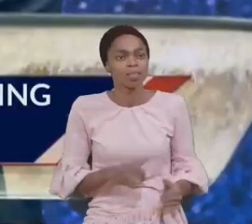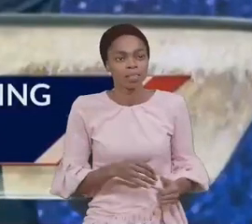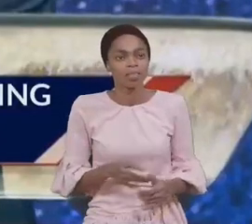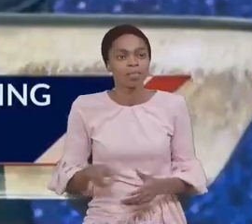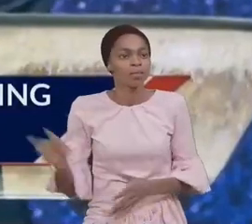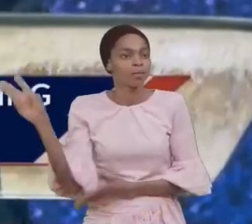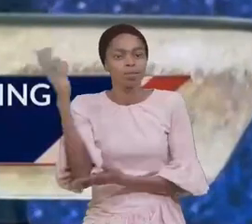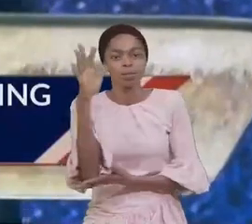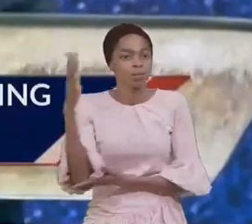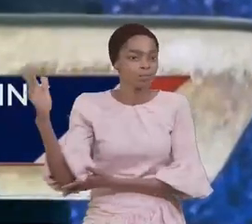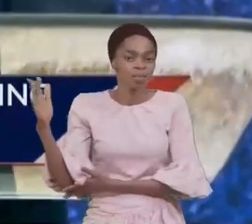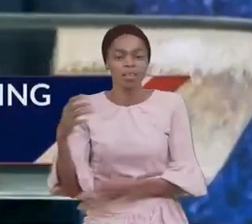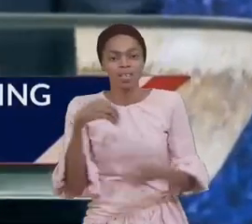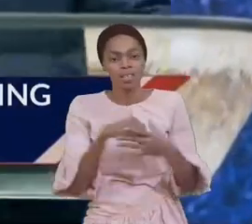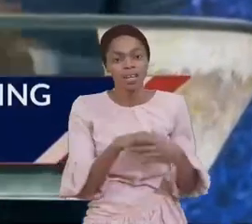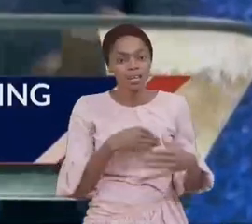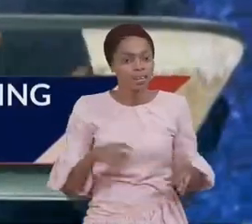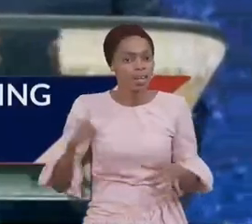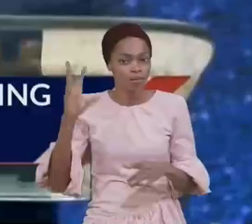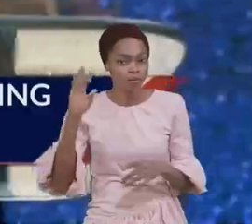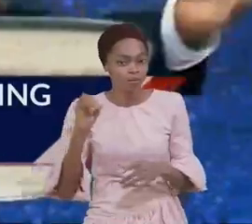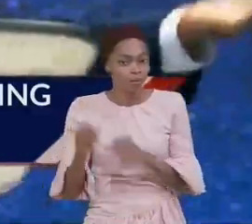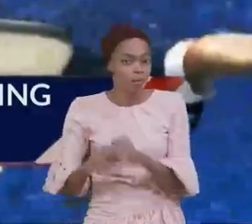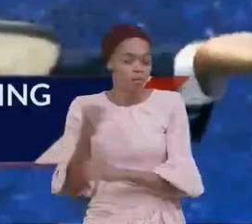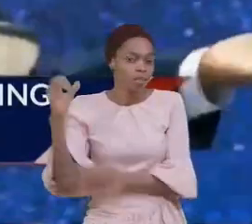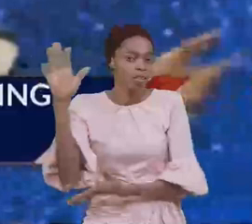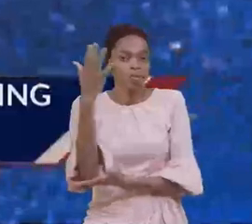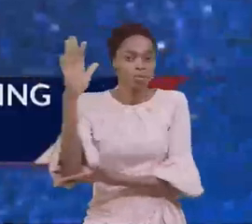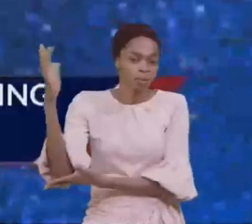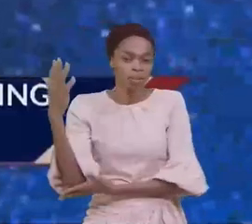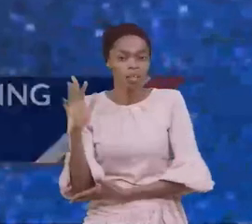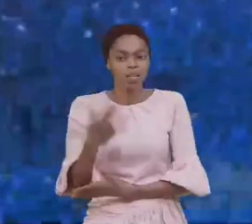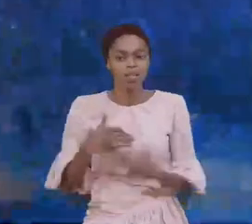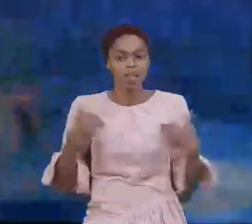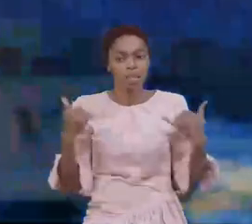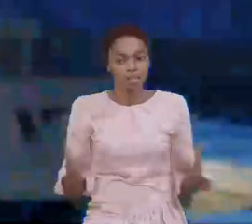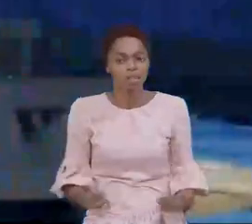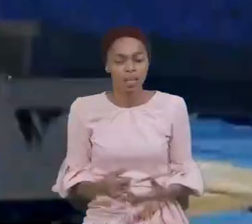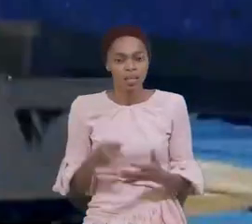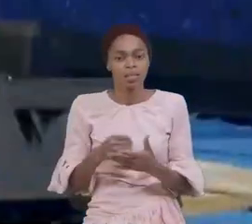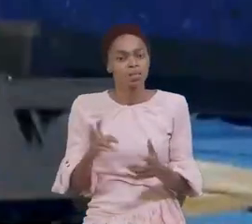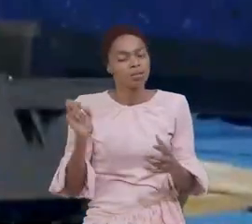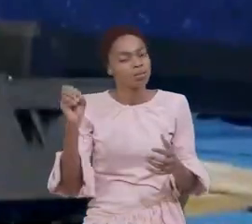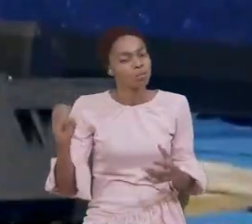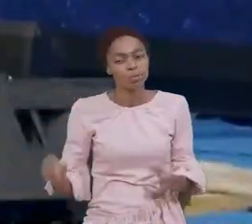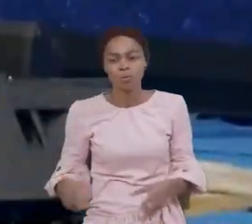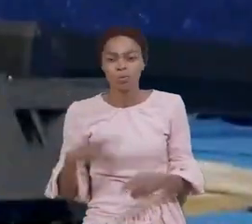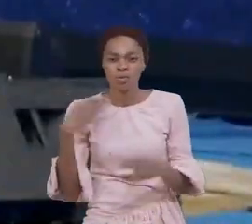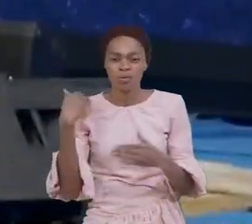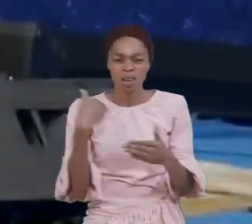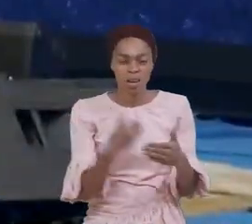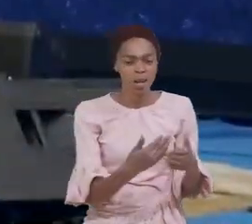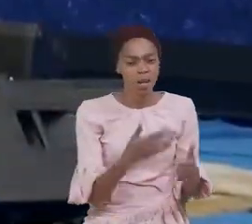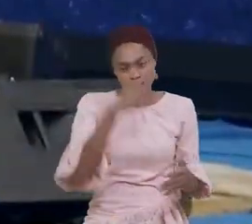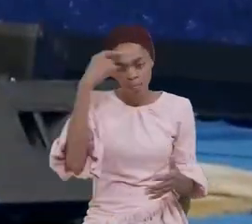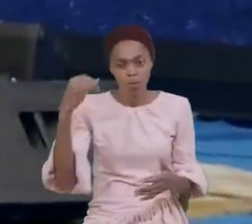en avant, à faire des pas en arrière. Alors ils devaient hériter cela. Mais maintenant, c'est tout est proche parce que c'est proche